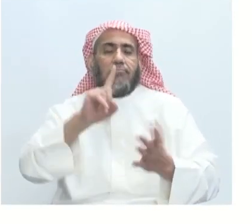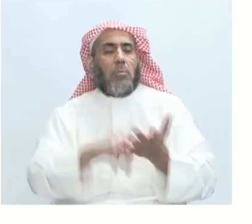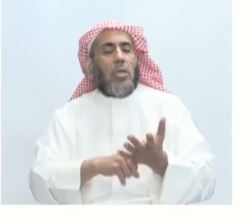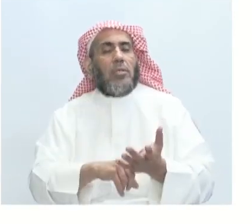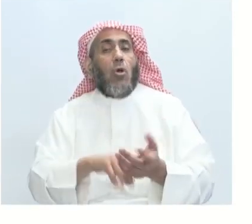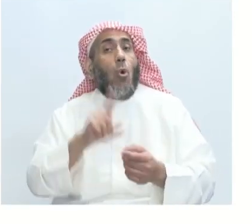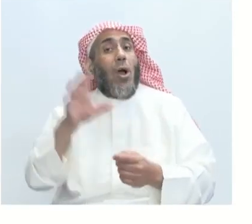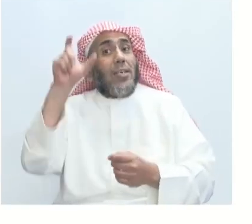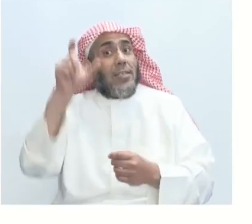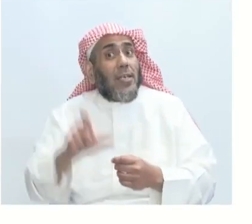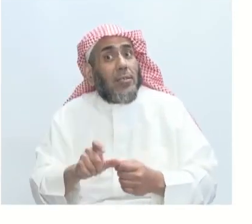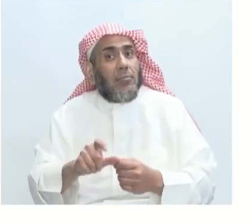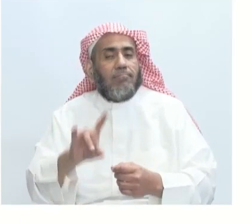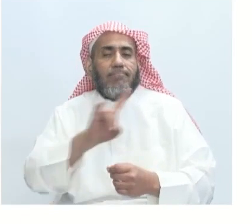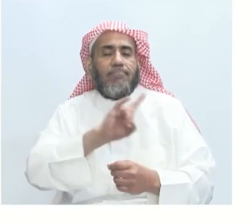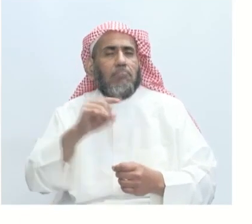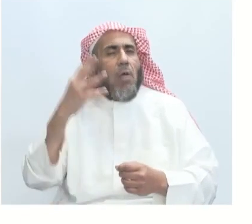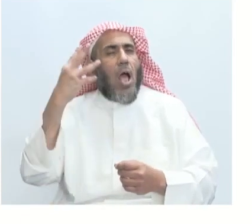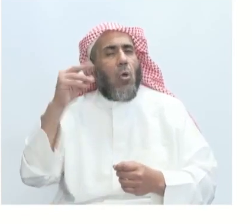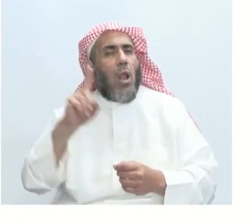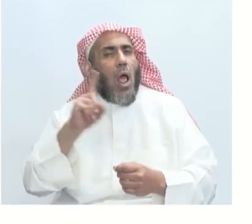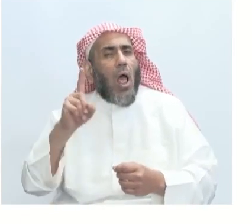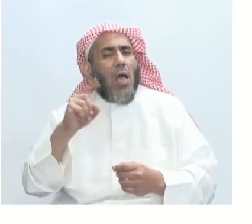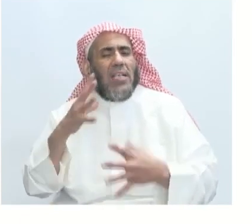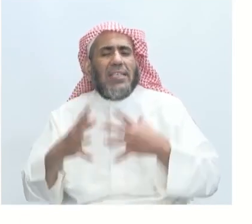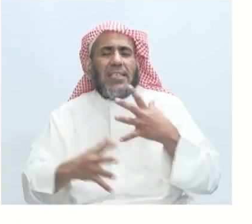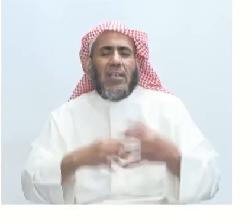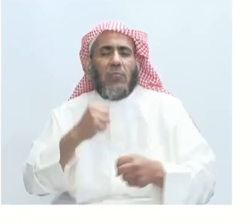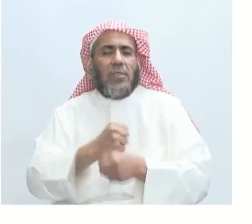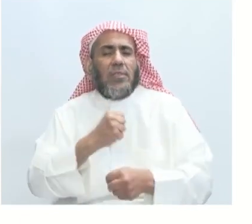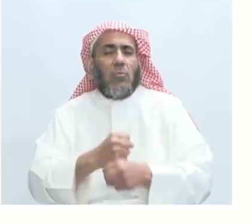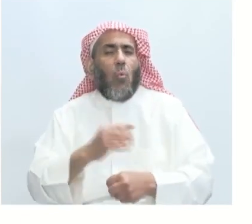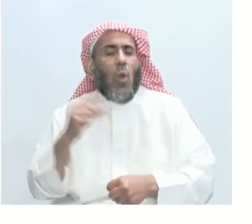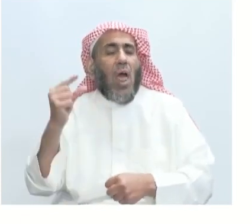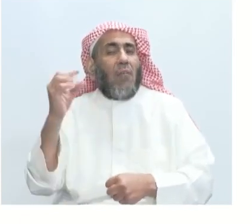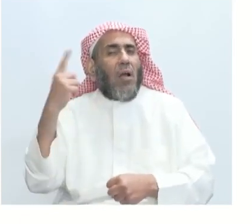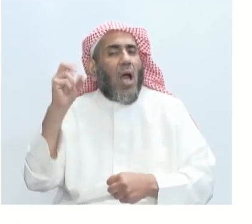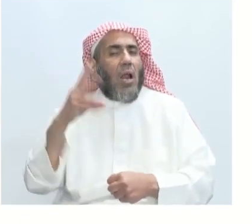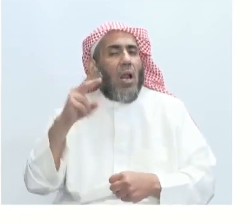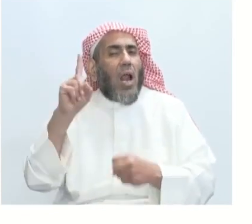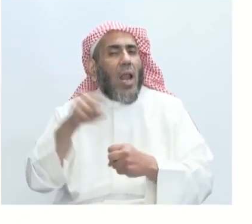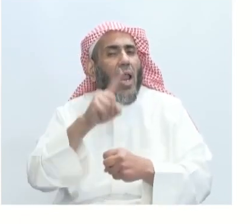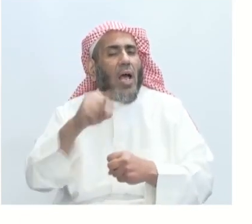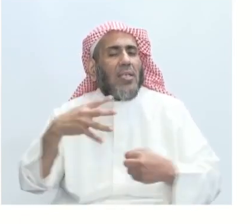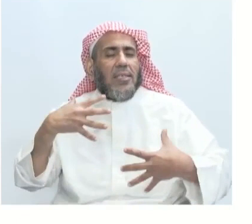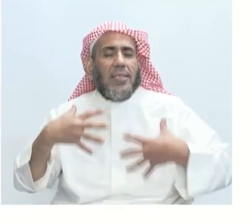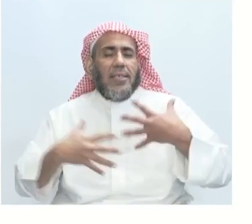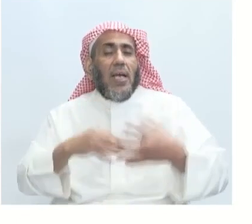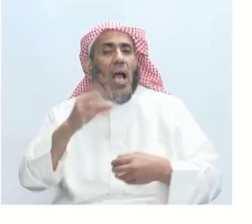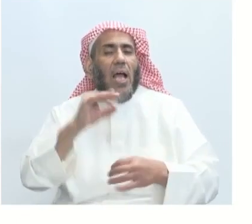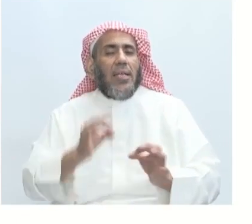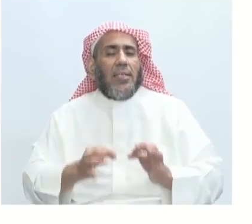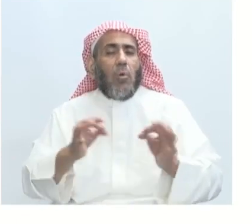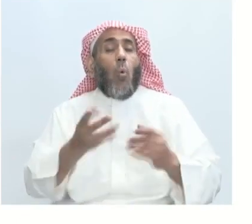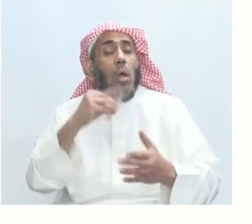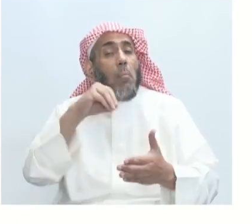هو شخص لا يدرك ان هذه التصرفات والافكار الخاطئه التي يشعر بها غير طبيعيه